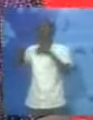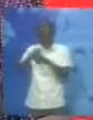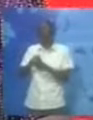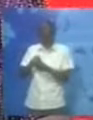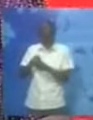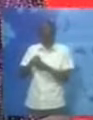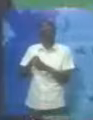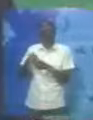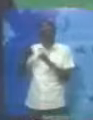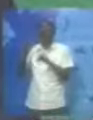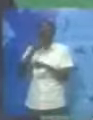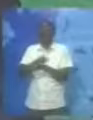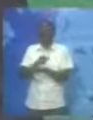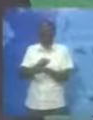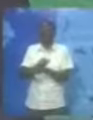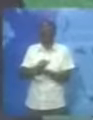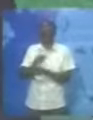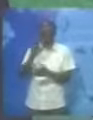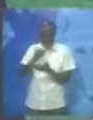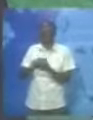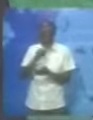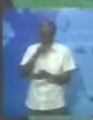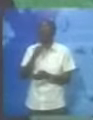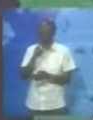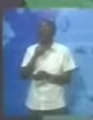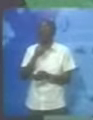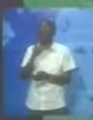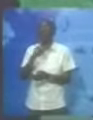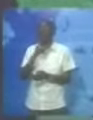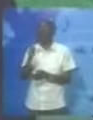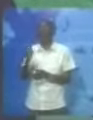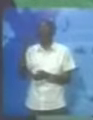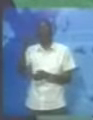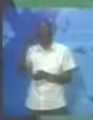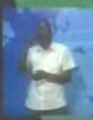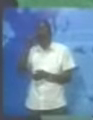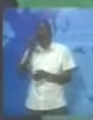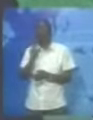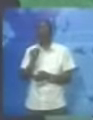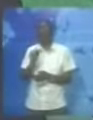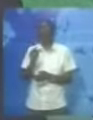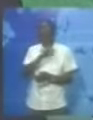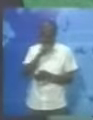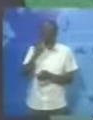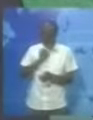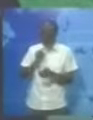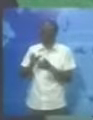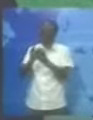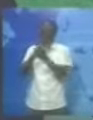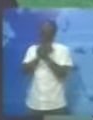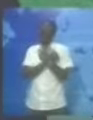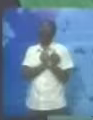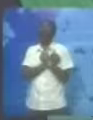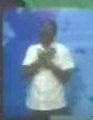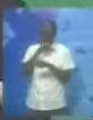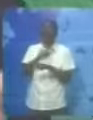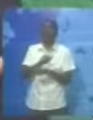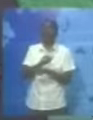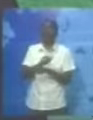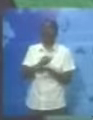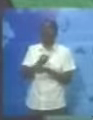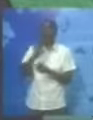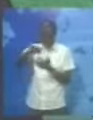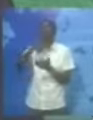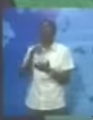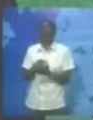du journalisme? Alors, je ne sais pas trop si j'ai été sorcier. Ce que je sais, c'est que j'ai passionnément aimé mon métier. Mon